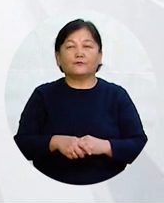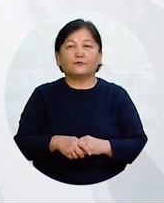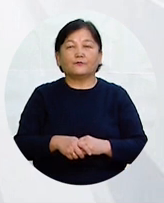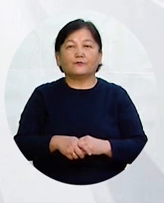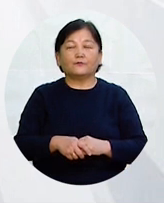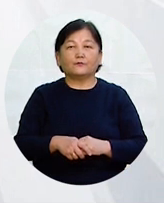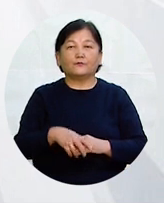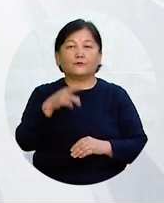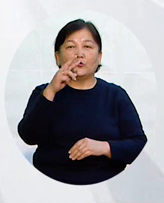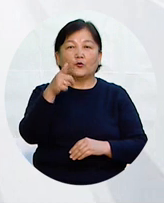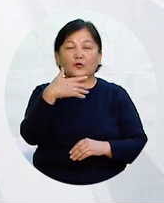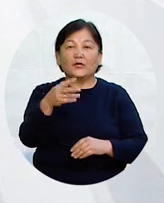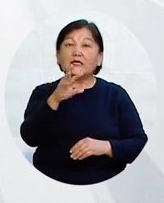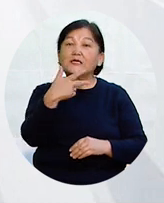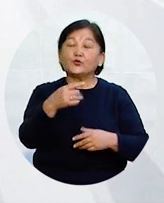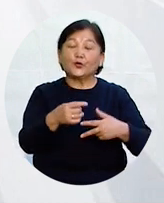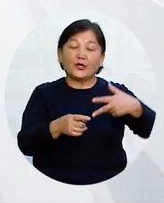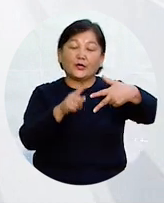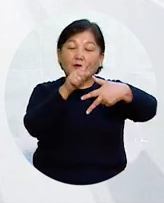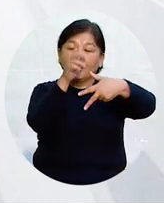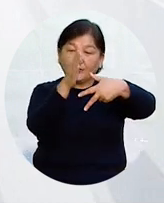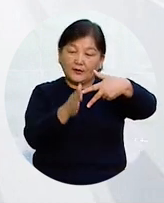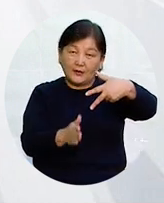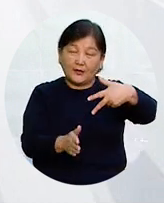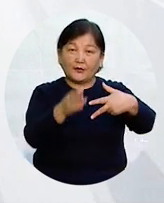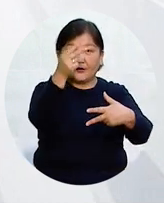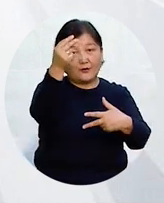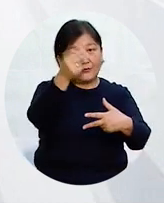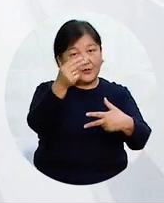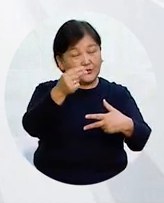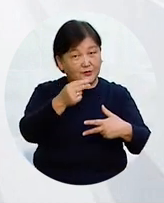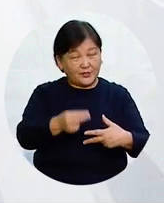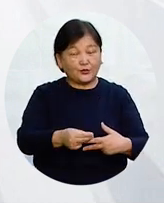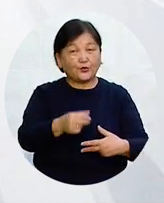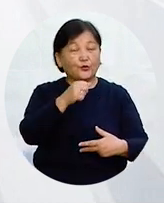За үгийнхээ язгуурыг олон дахин бичих шаардлагагүй нэг удаа бичээд дөрвөн нөхцлөө тус тус